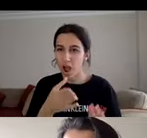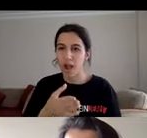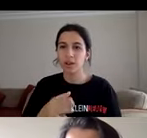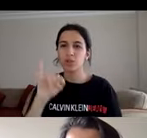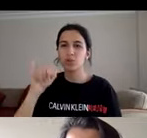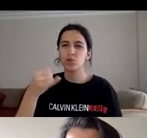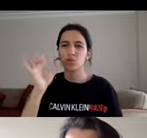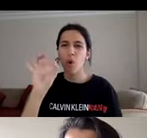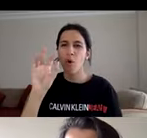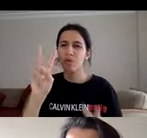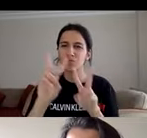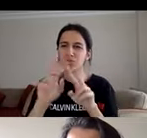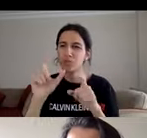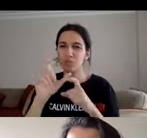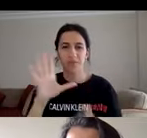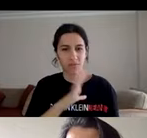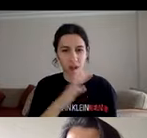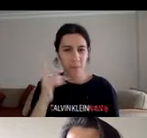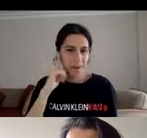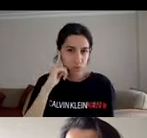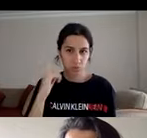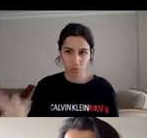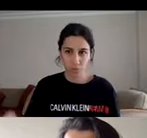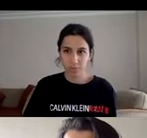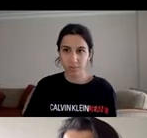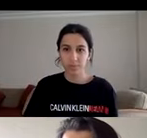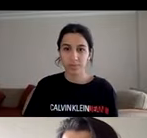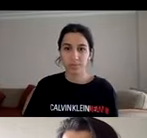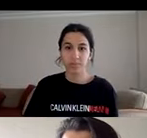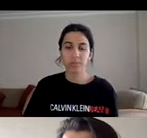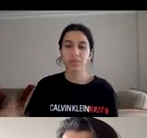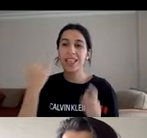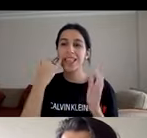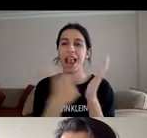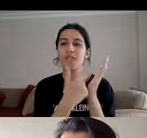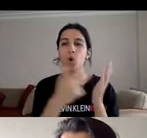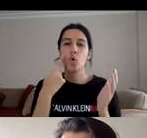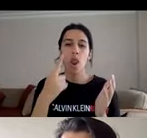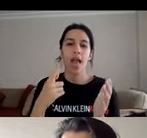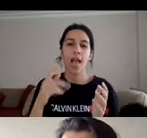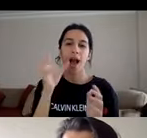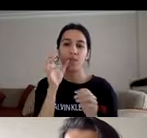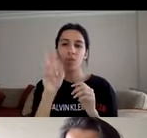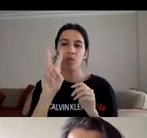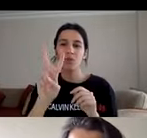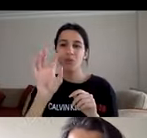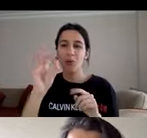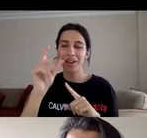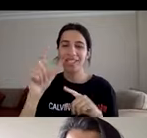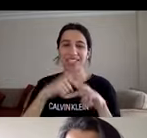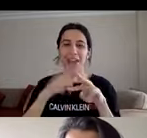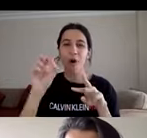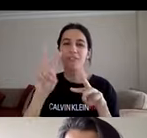meşhur ya da işte NVDA var. Mobil cihazlarda iPhone'da VoiceOver çok başarılı bir ekran okuyucu. TalkBack